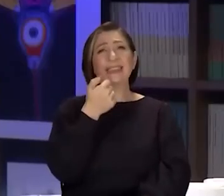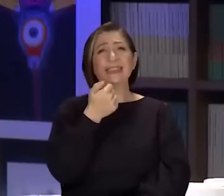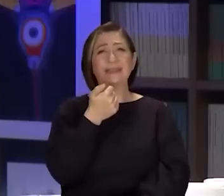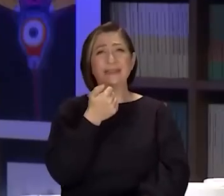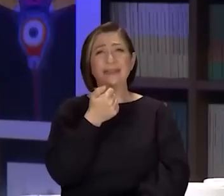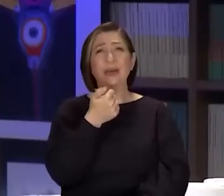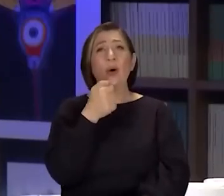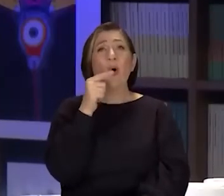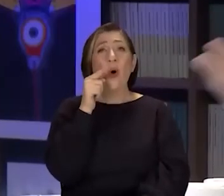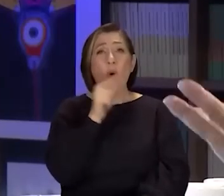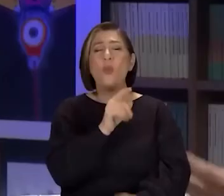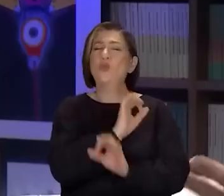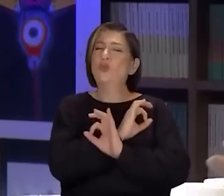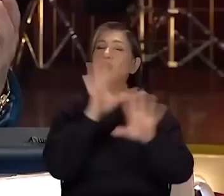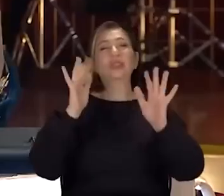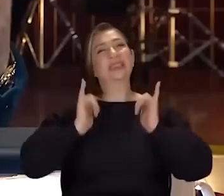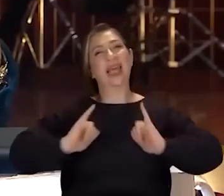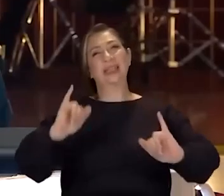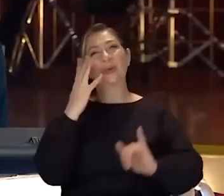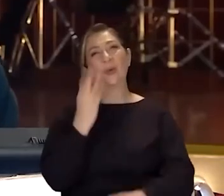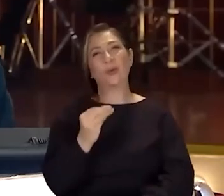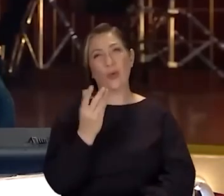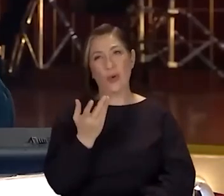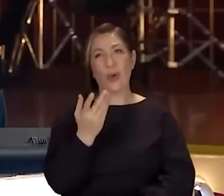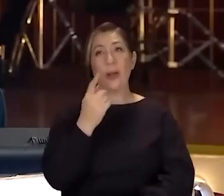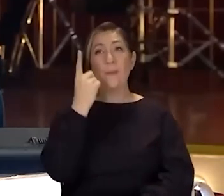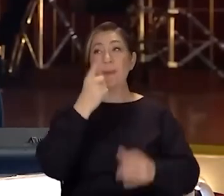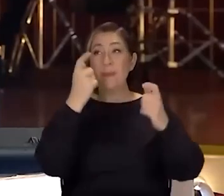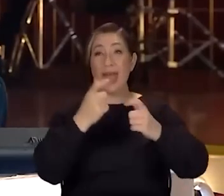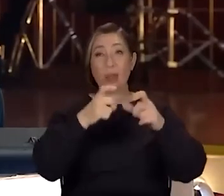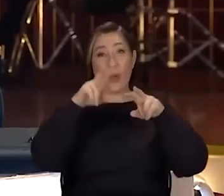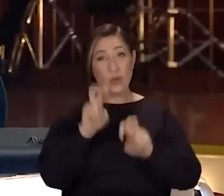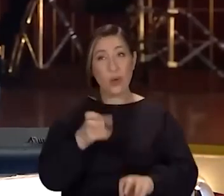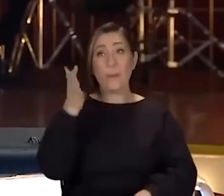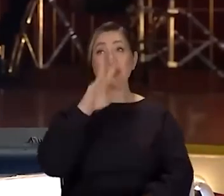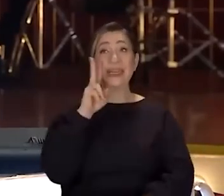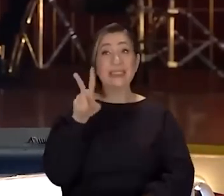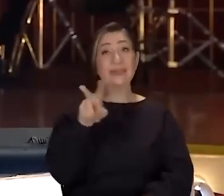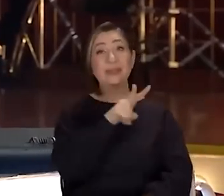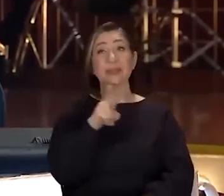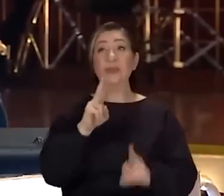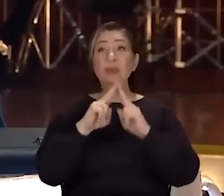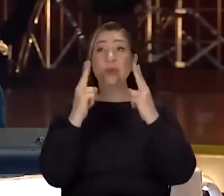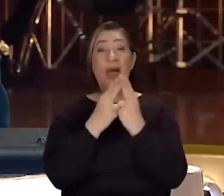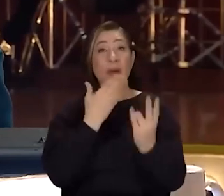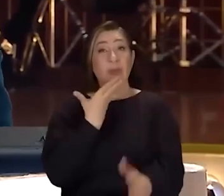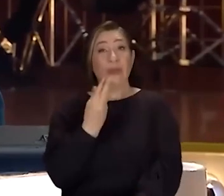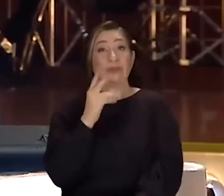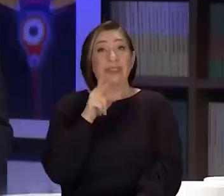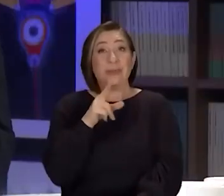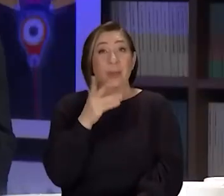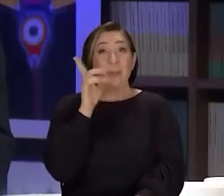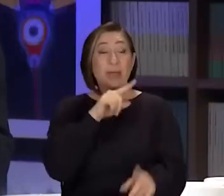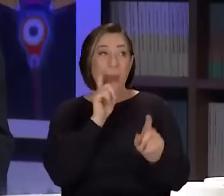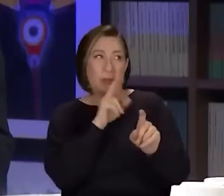Yani hani o müthiş tatil oluyor zaten yani. Hani bir yerde oturup başkalarına bakıp biz dünya güzeliymişiz gibi hani başkalarına